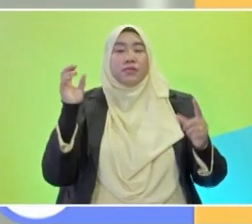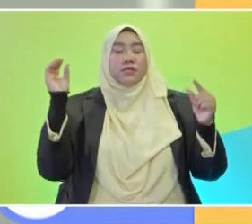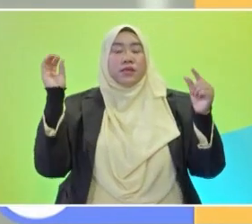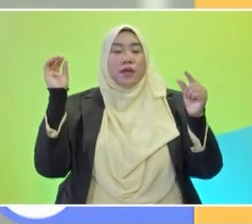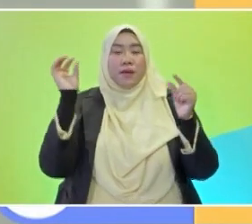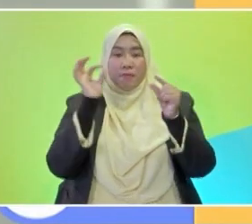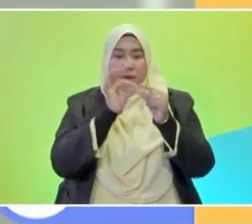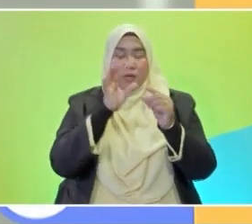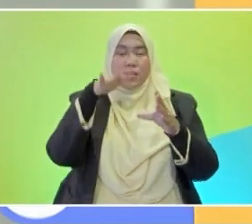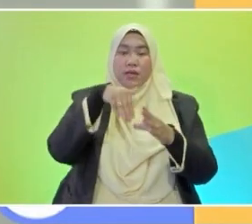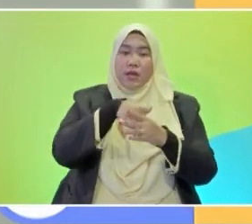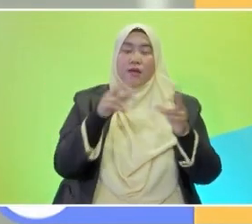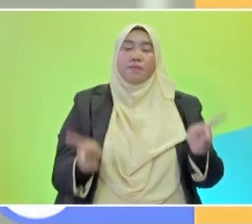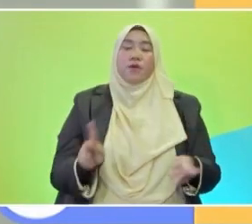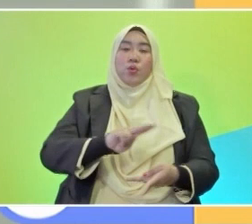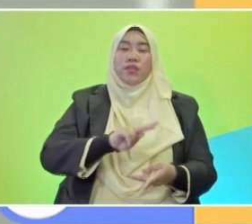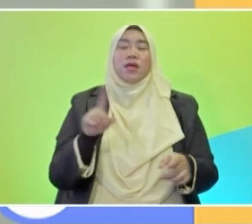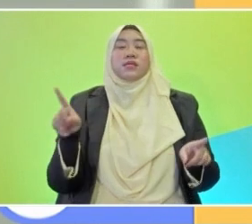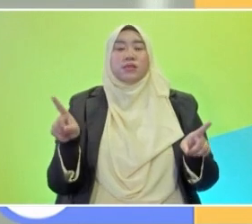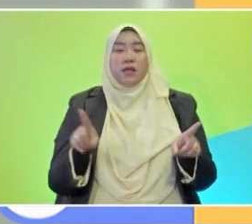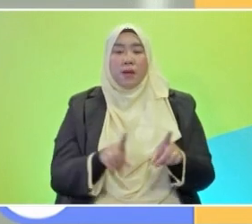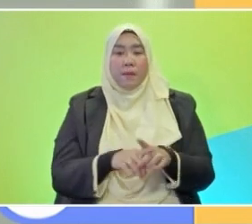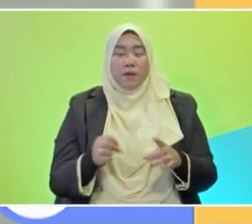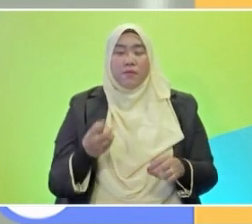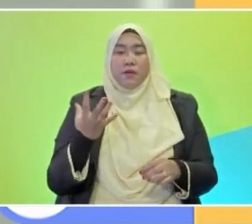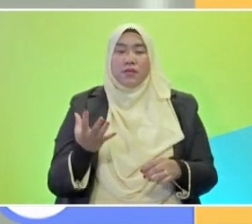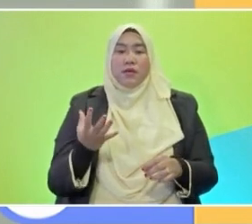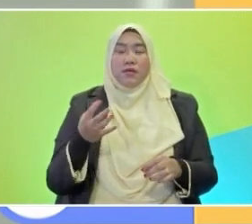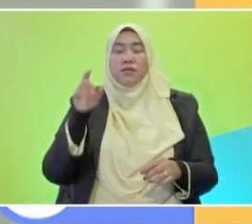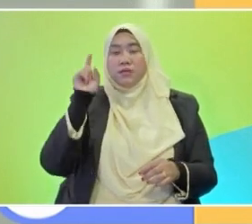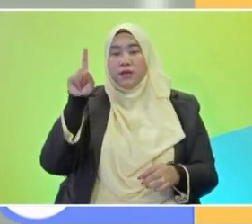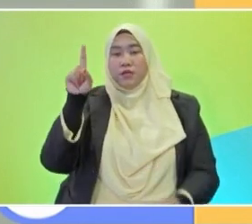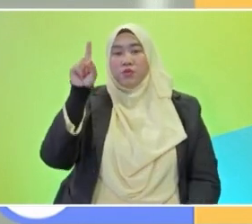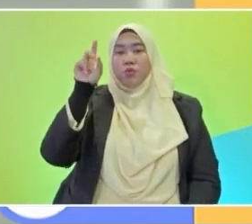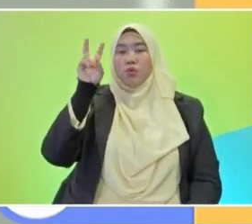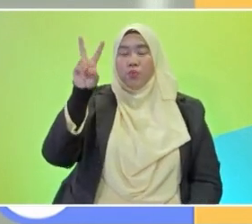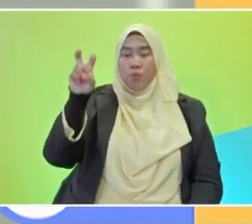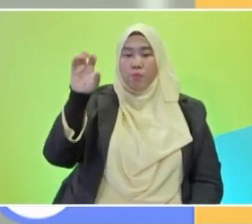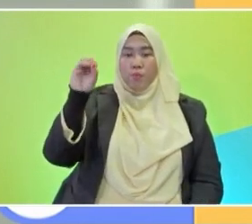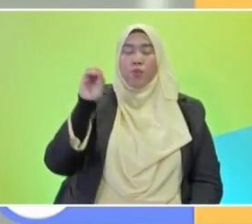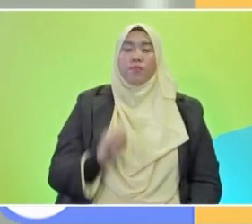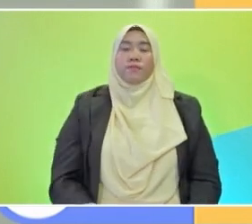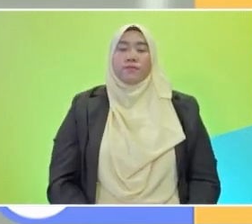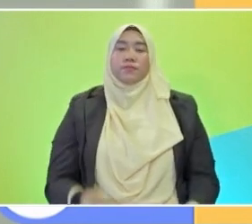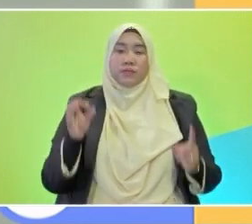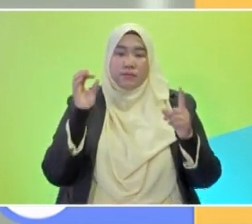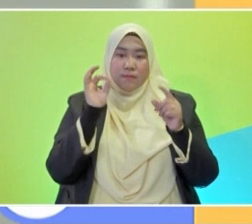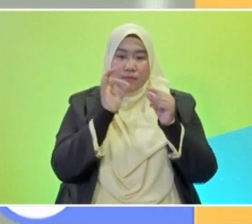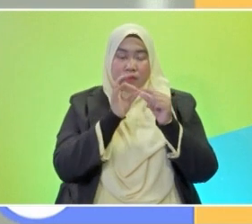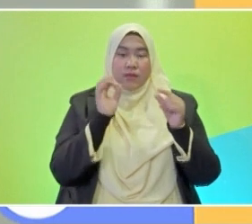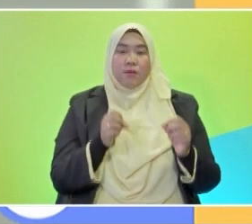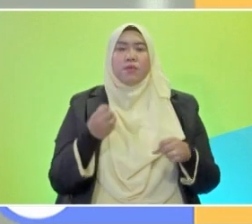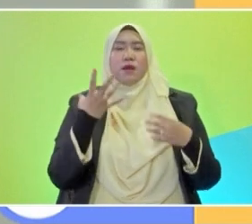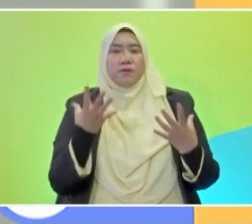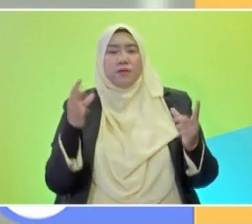ke dalam 10 kotak secara sama banyak setiap kotak mengandung 120 biji mani Berapakah jumlah sebenarnya